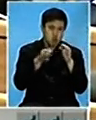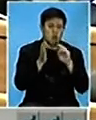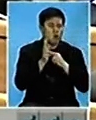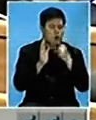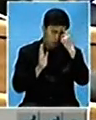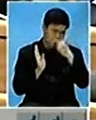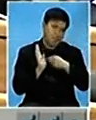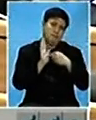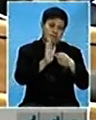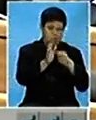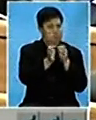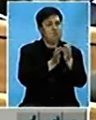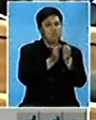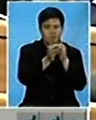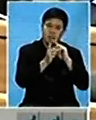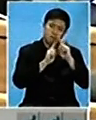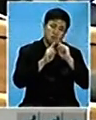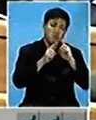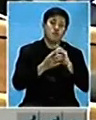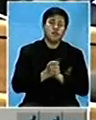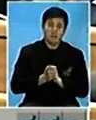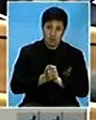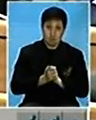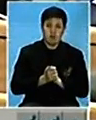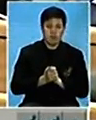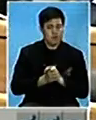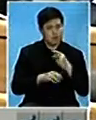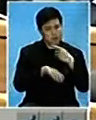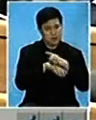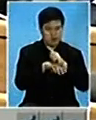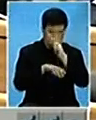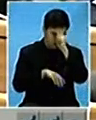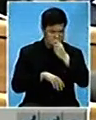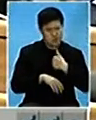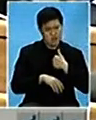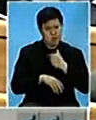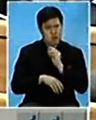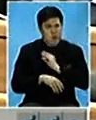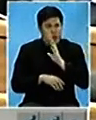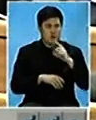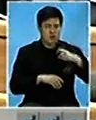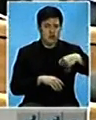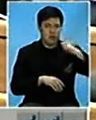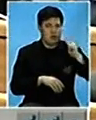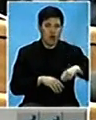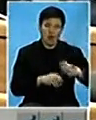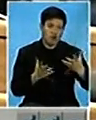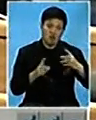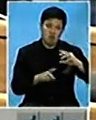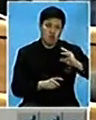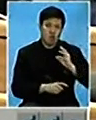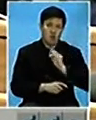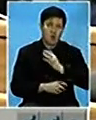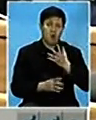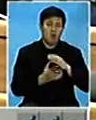าประเด็นนี้ขึ้นมาพูดคุยด้วยท่านประธานที่เคารพครับผมไม่กลัวศาลรัฐธรรมนูญครับ ผมไม่กลัวศาลใดครับ